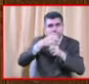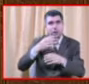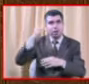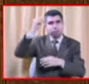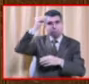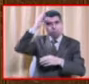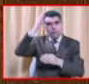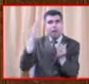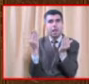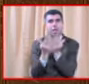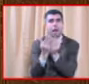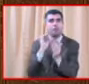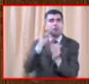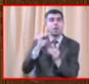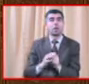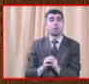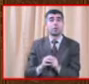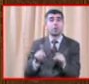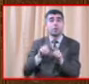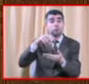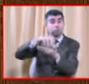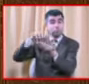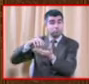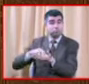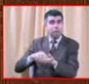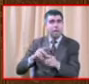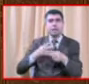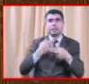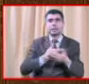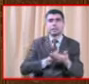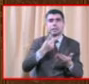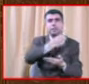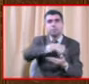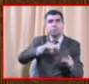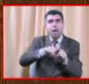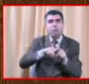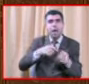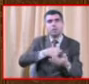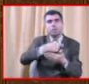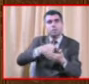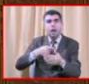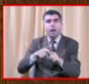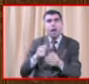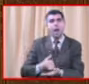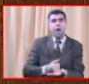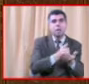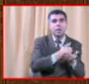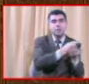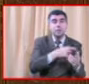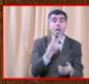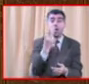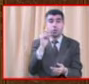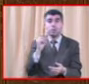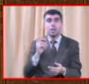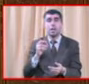المغربية بصفة عامة، بالإضافة إلى جميع مراكز البحث اللي من حقها كذلك تستفاد من هذا طلب المشاريع. بالإضافة إلى ذلك كانت تخصيص 20 مليون